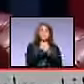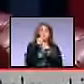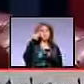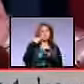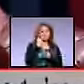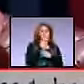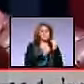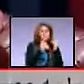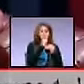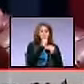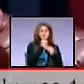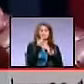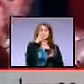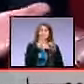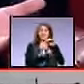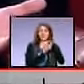كليه، مش عارف يجيب لها دواء،